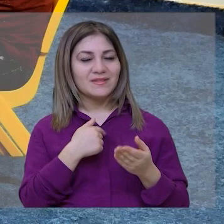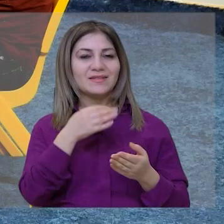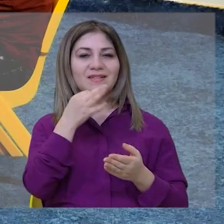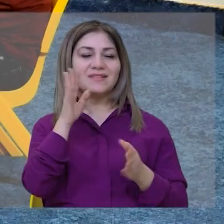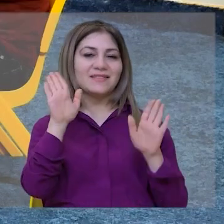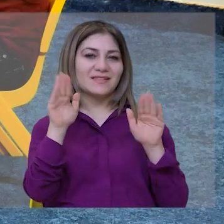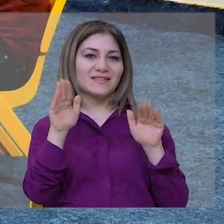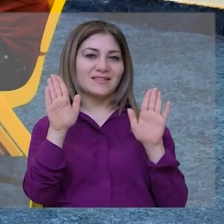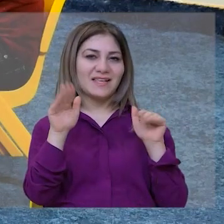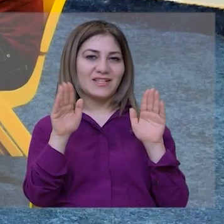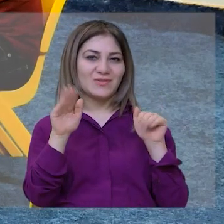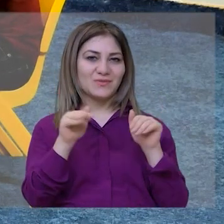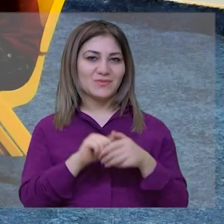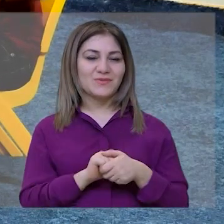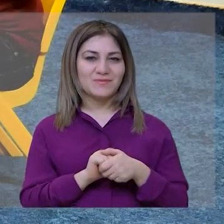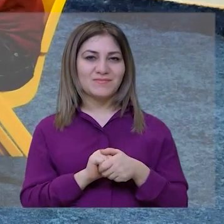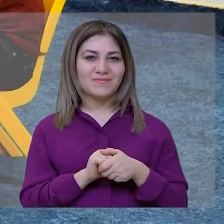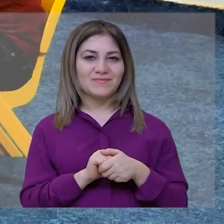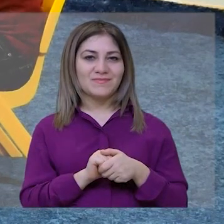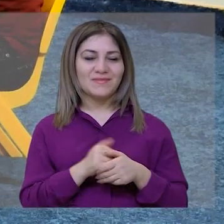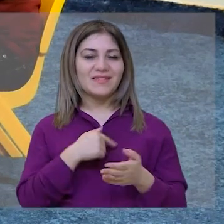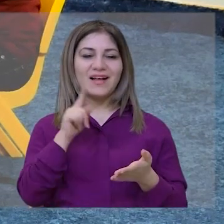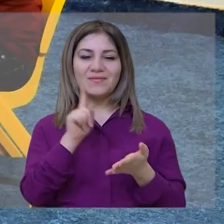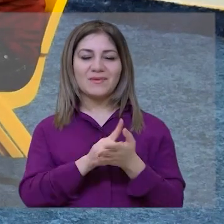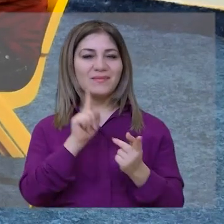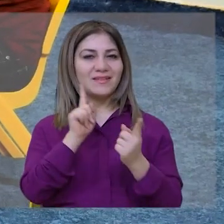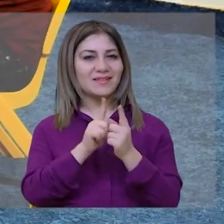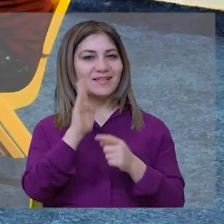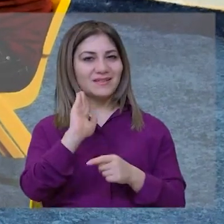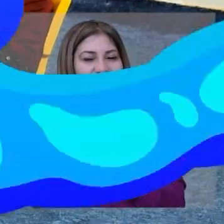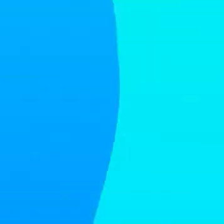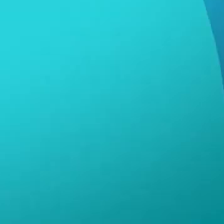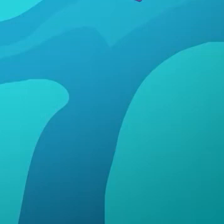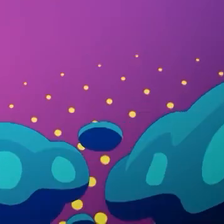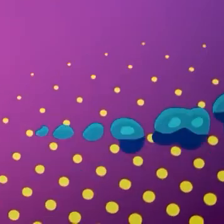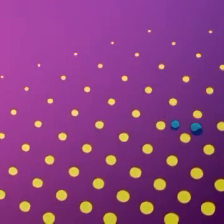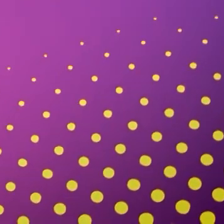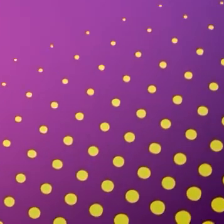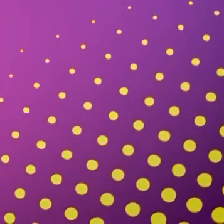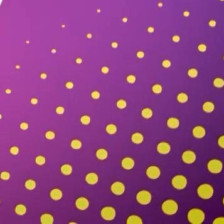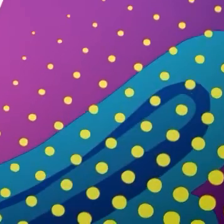ասում ենք ցտեսություն։ Մենք դեռ անպայման կհանդիպենք։